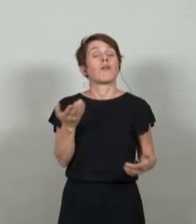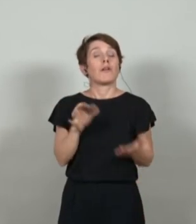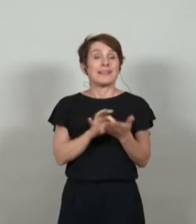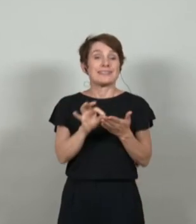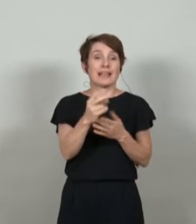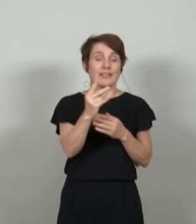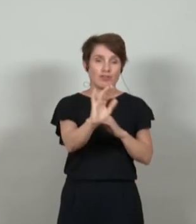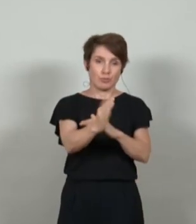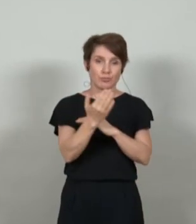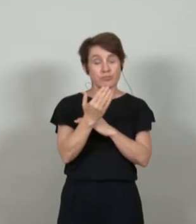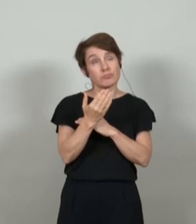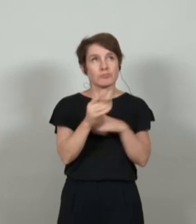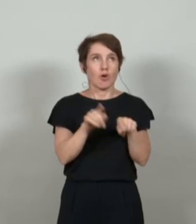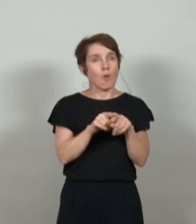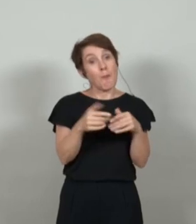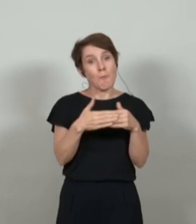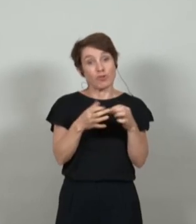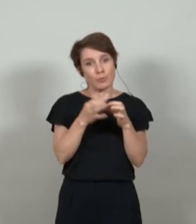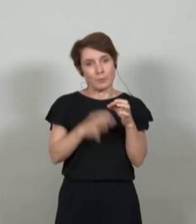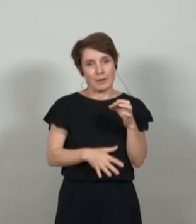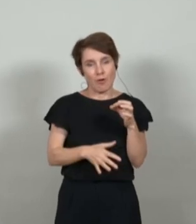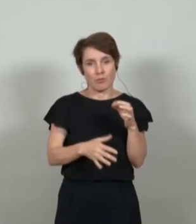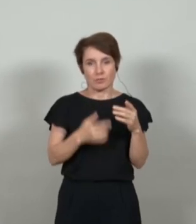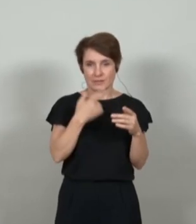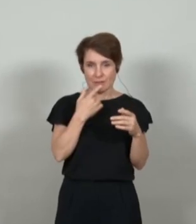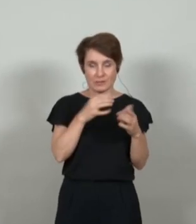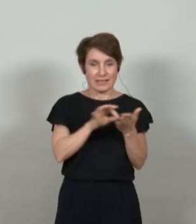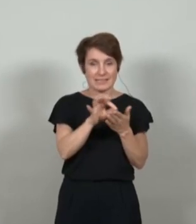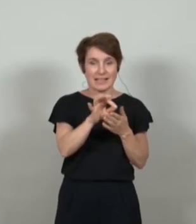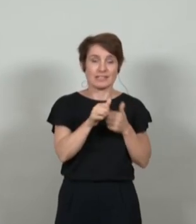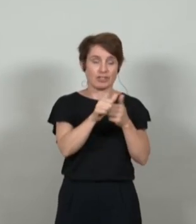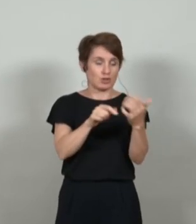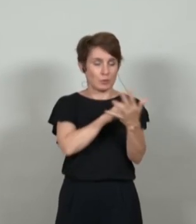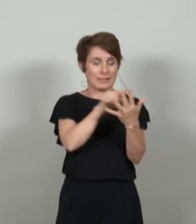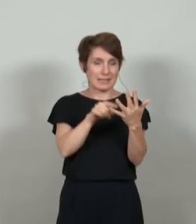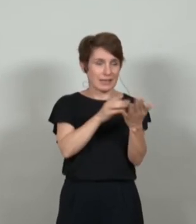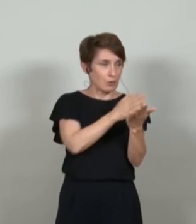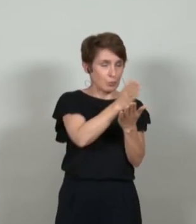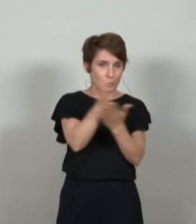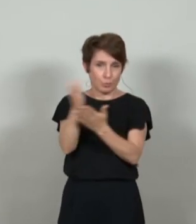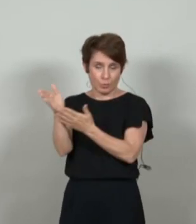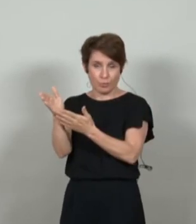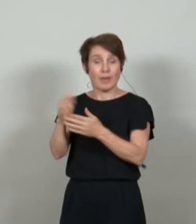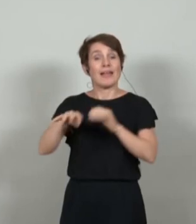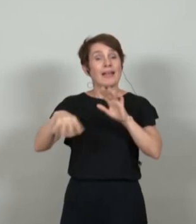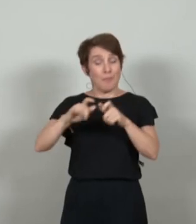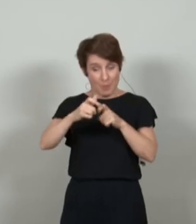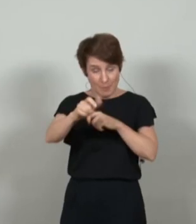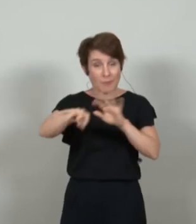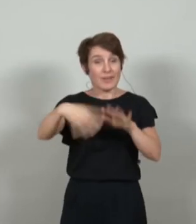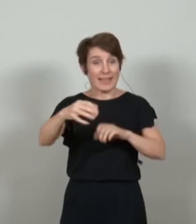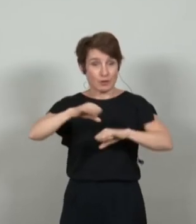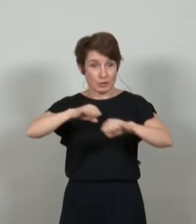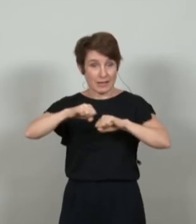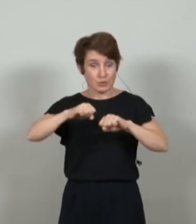plutôt un bilan votre stratégie plus réelle sont centrées sur 5 axes donc 14 actions qui ont découle sauf que